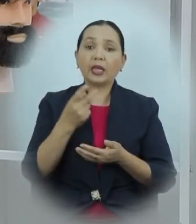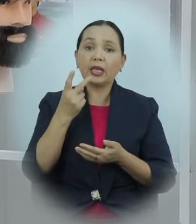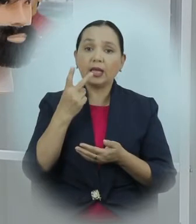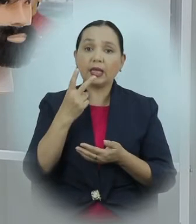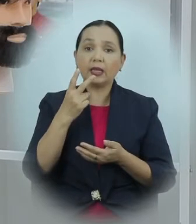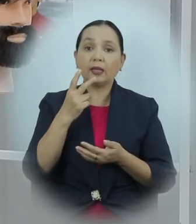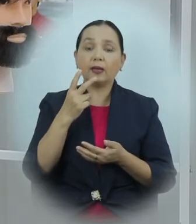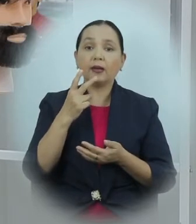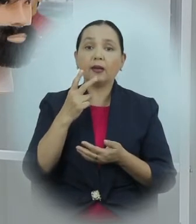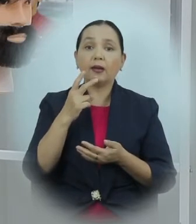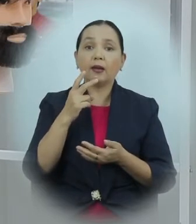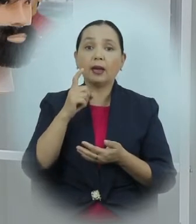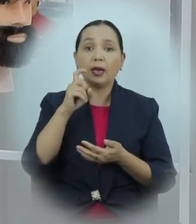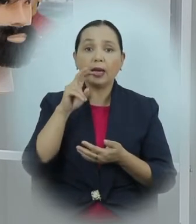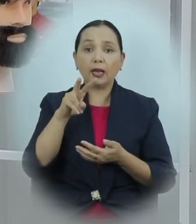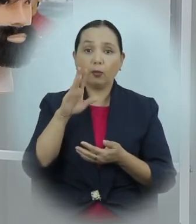ko'rinish bo'ladi.